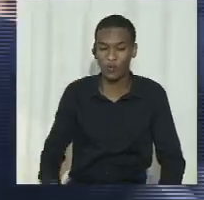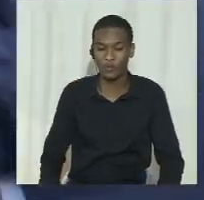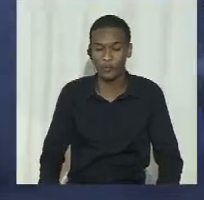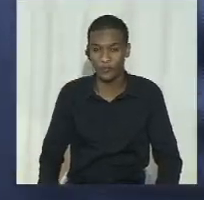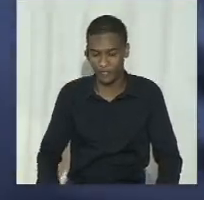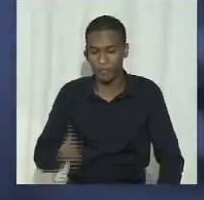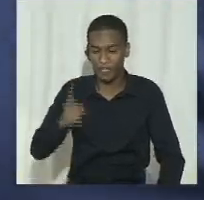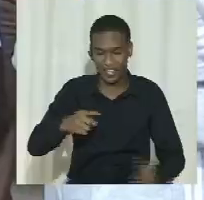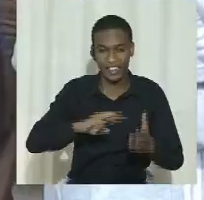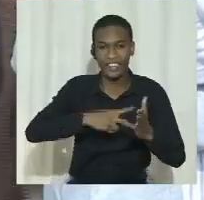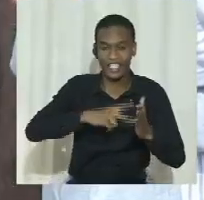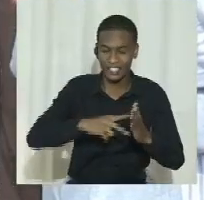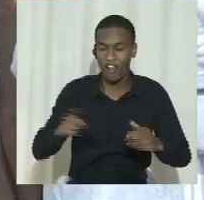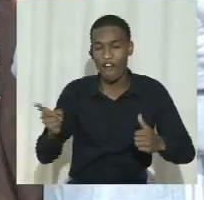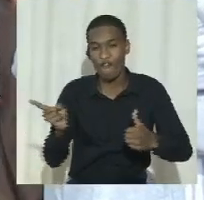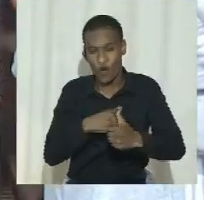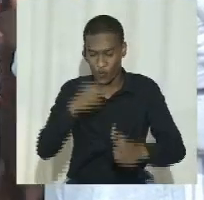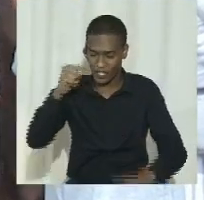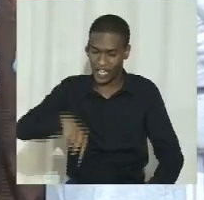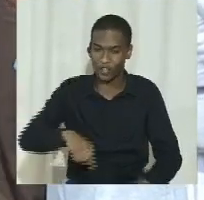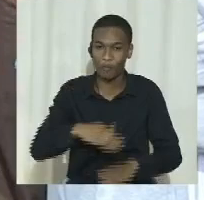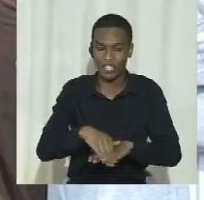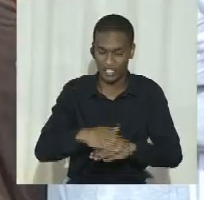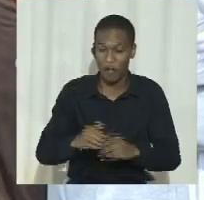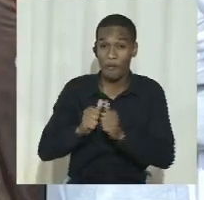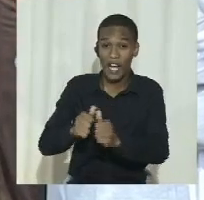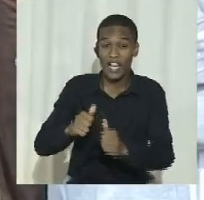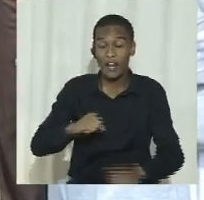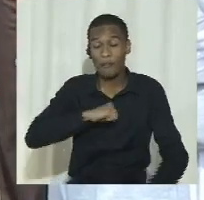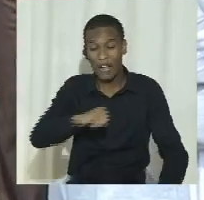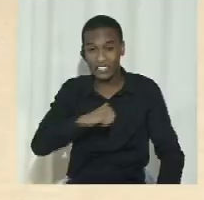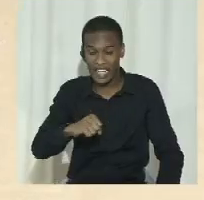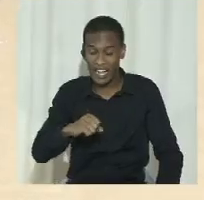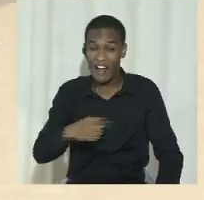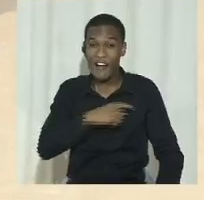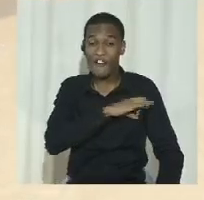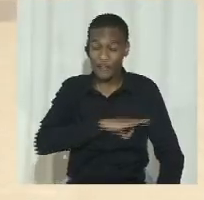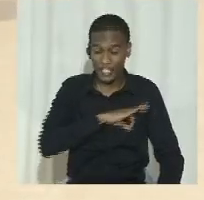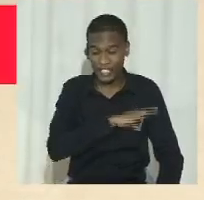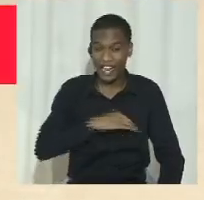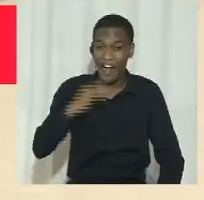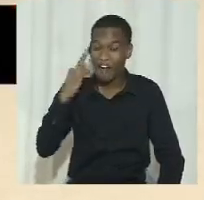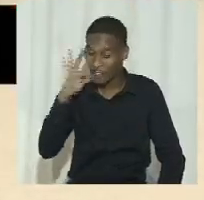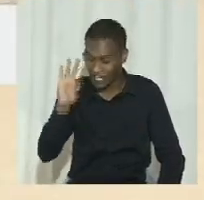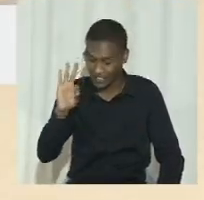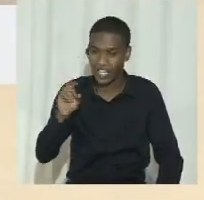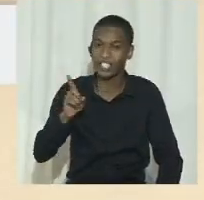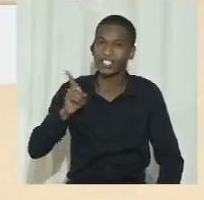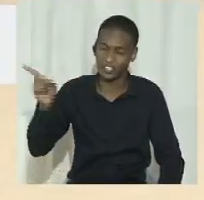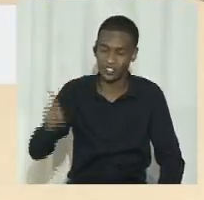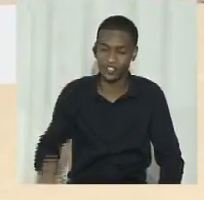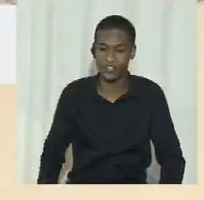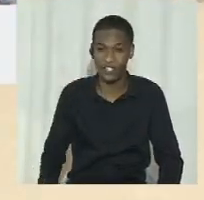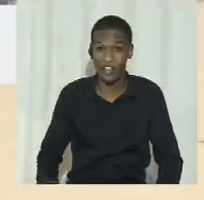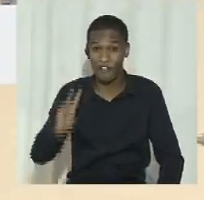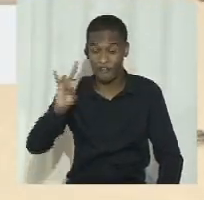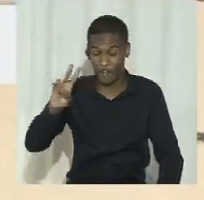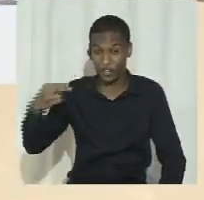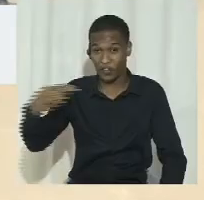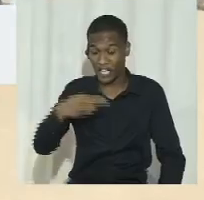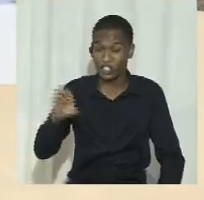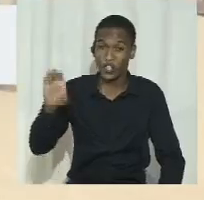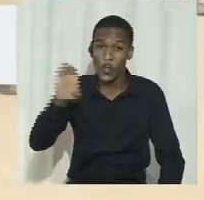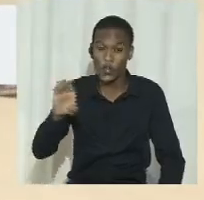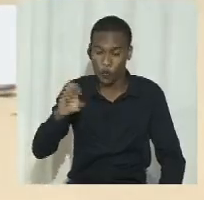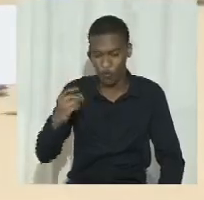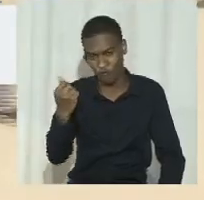eto Madagasikara. Fiaraha-miasa amin'ny firenena frantsay hampiasana volatra amin'ny 7 euro na 3 lavitrisa sy